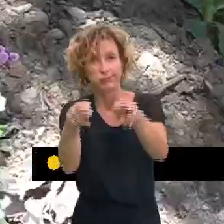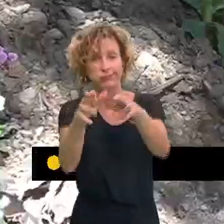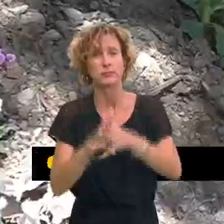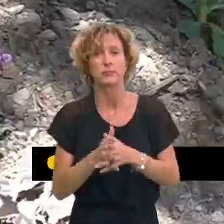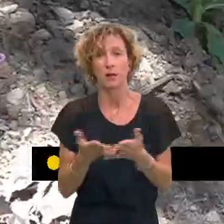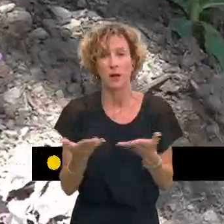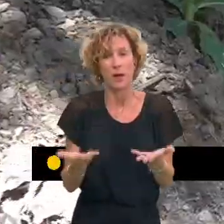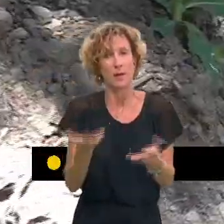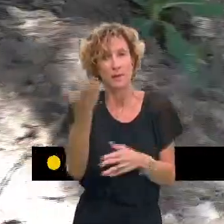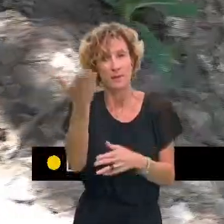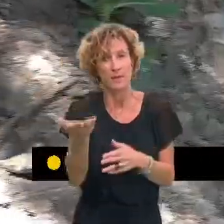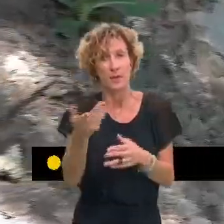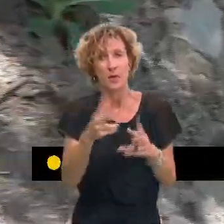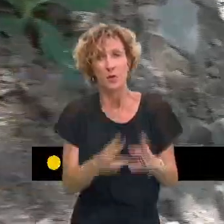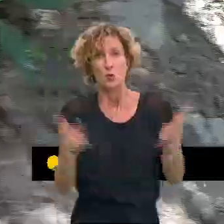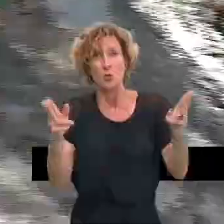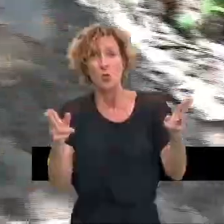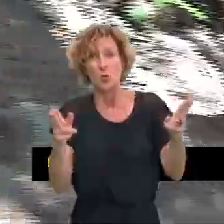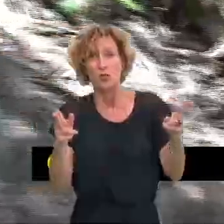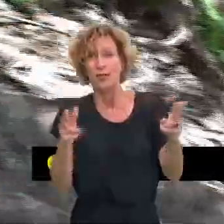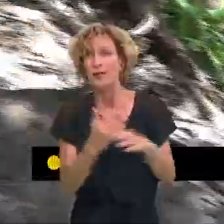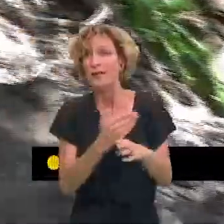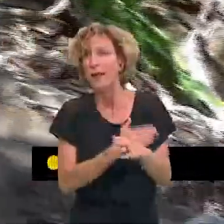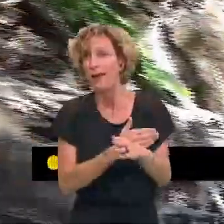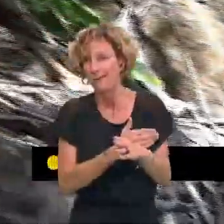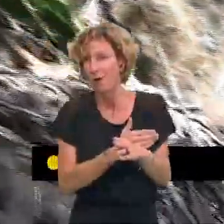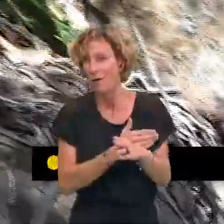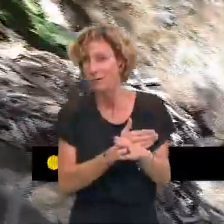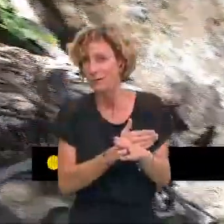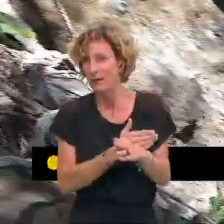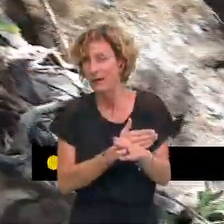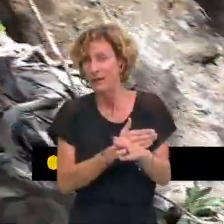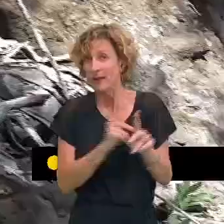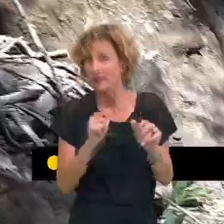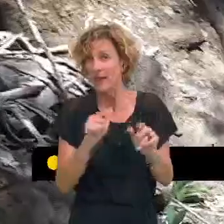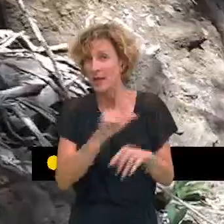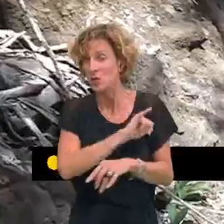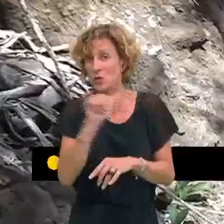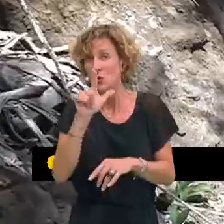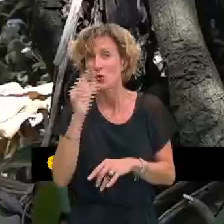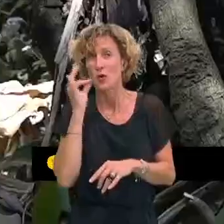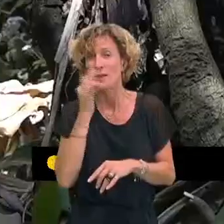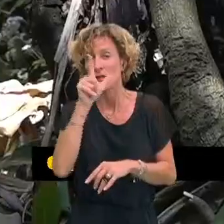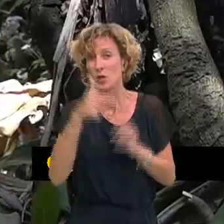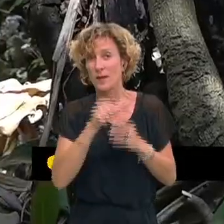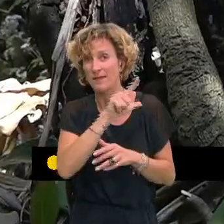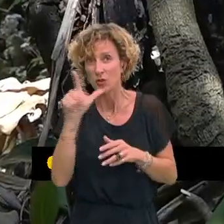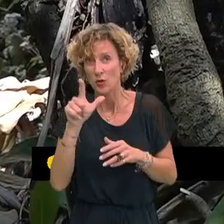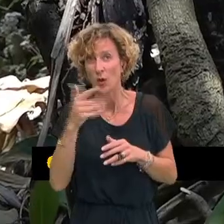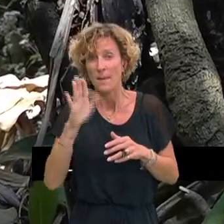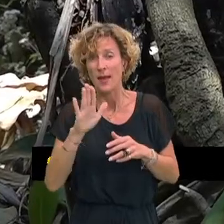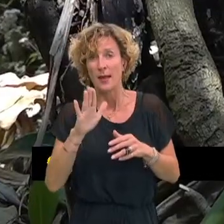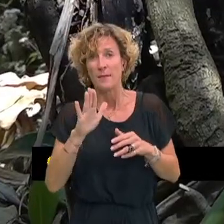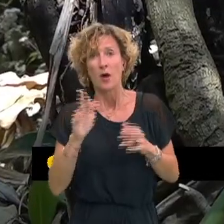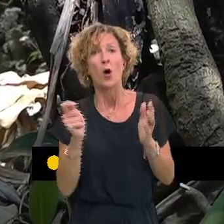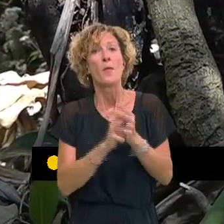Alors là, je suis sur le sentier qui existait jusqu'au 2 avril 2022, qui a disparu sous un glissement de terrain